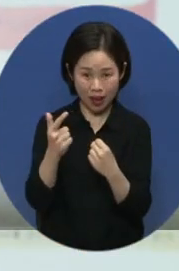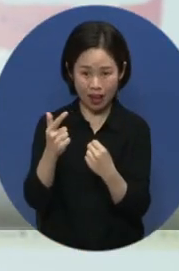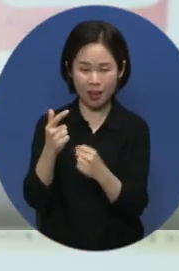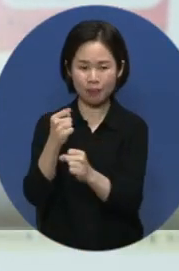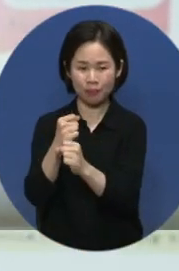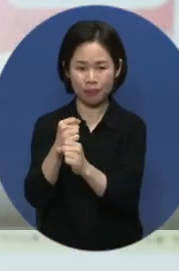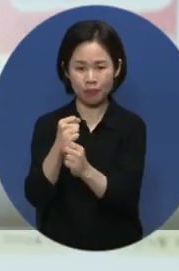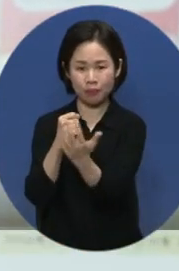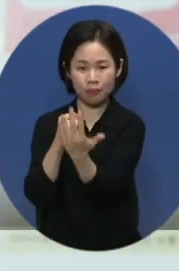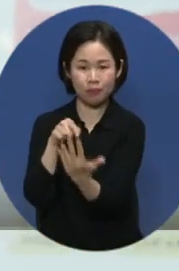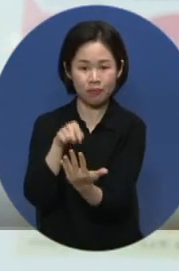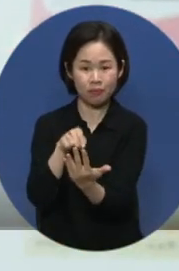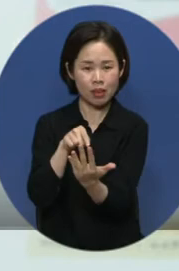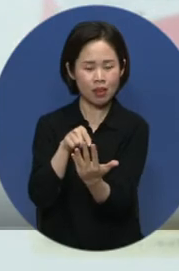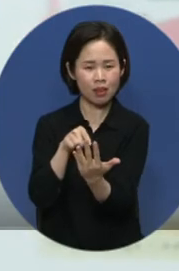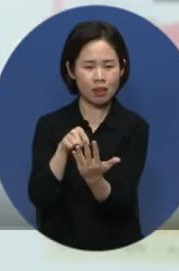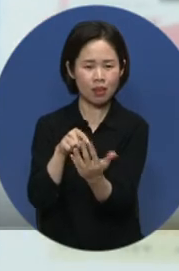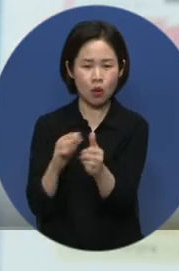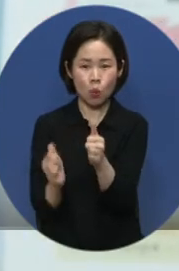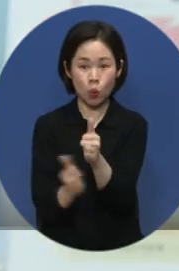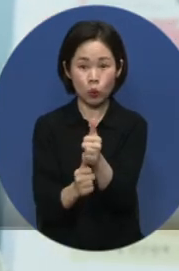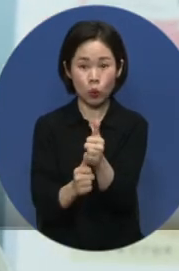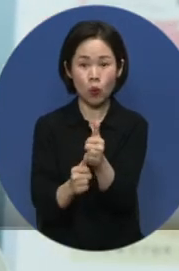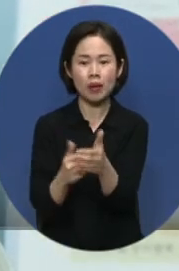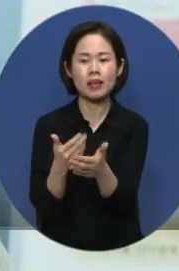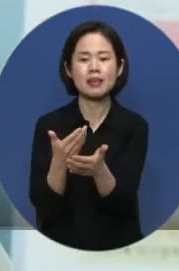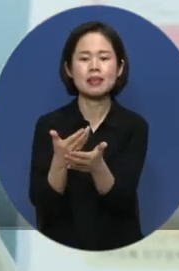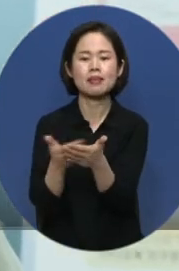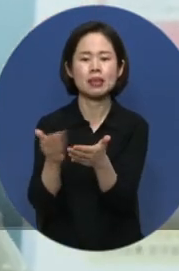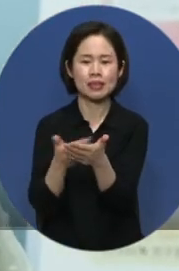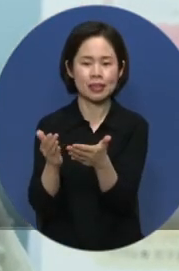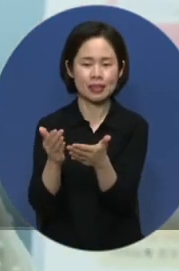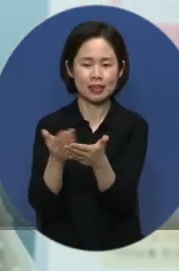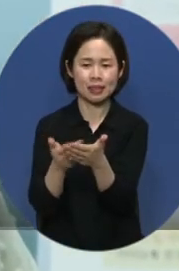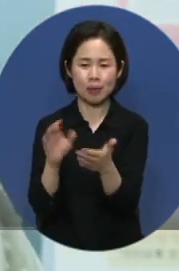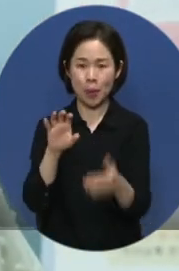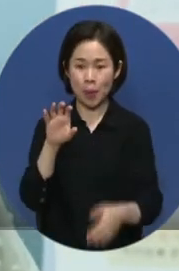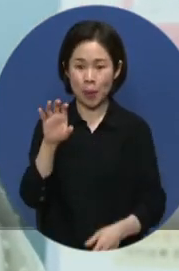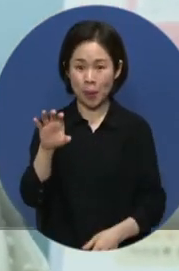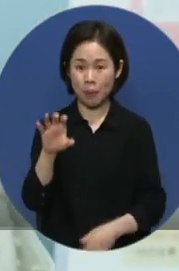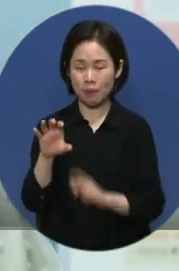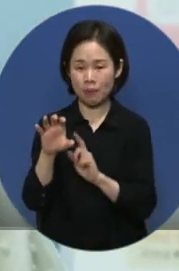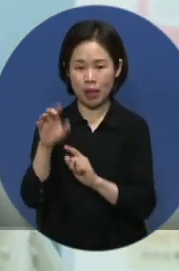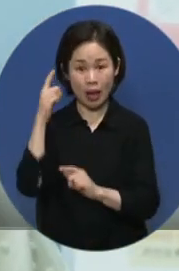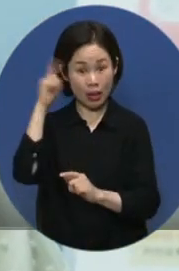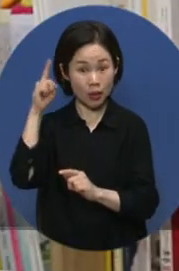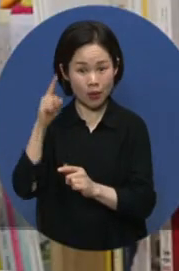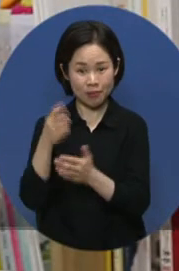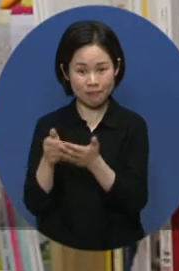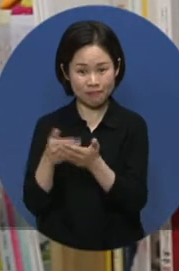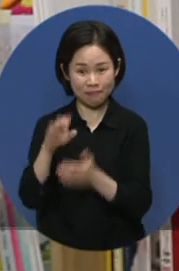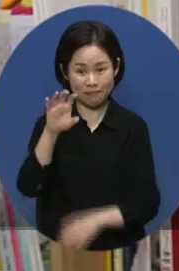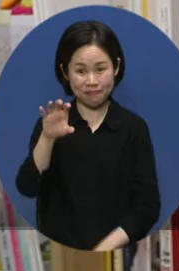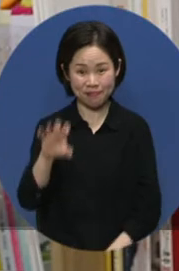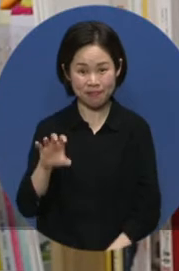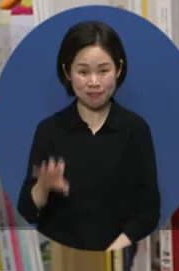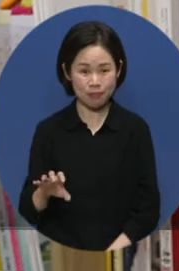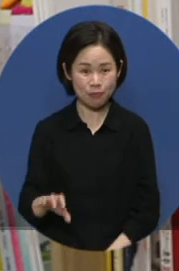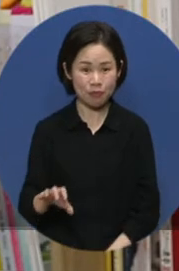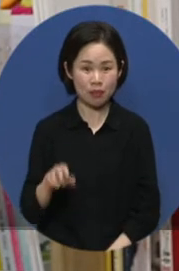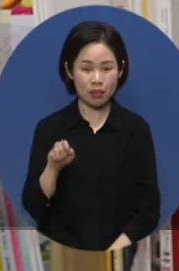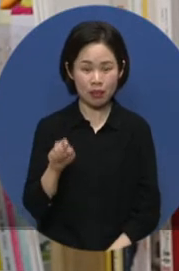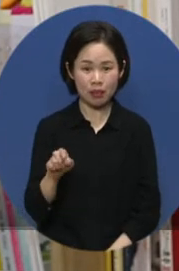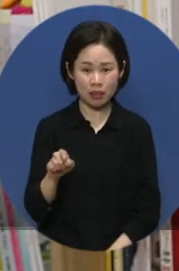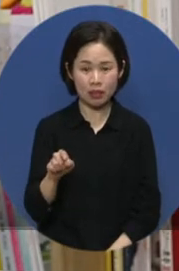그 초안에 보조적 이미지로서 필요한 일러스트들을 저희가 직접 개발해서 넣고요. 그렇게 나온 거에 대해서